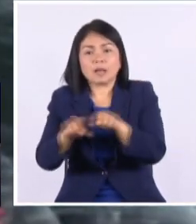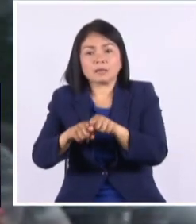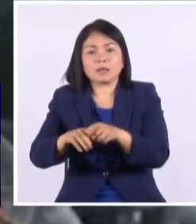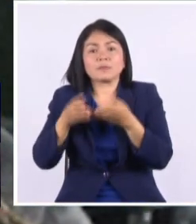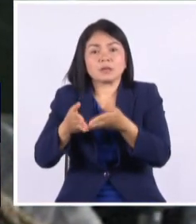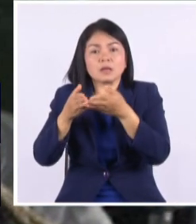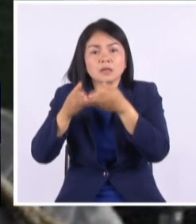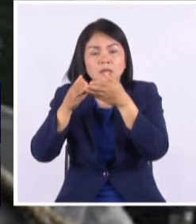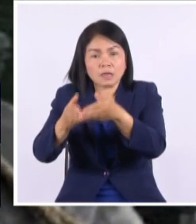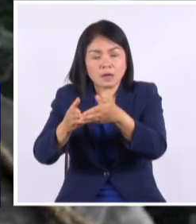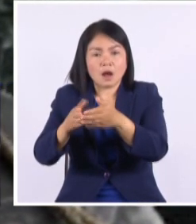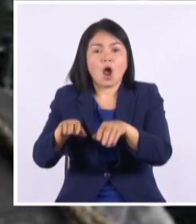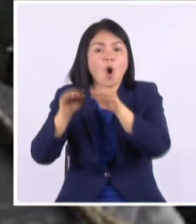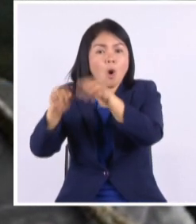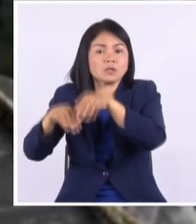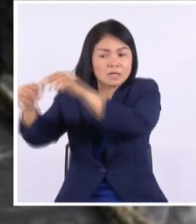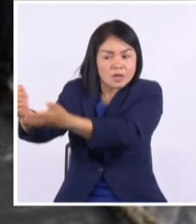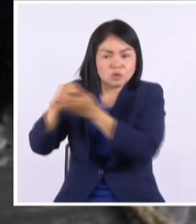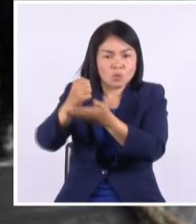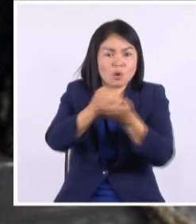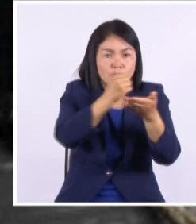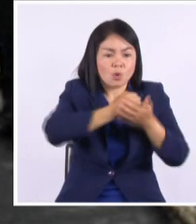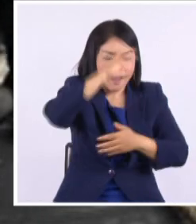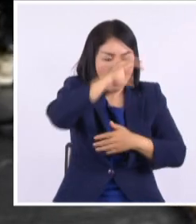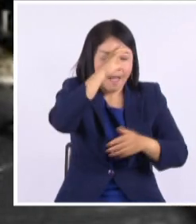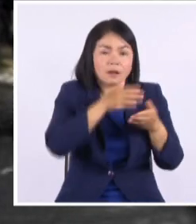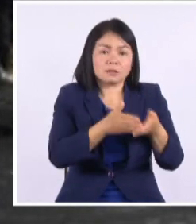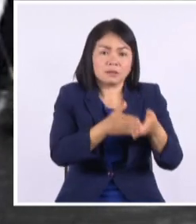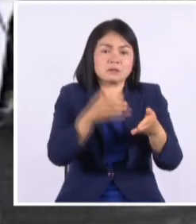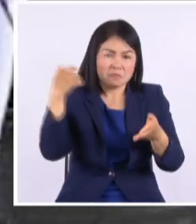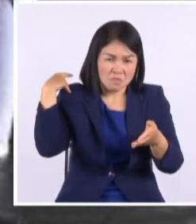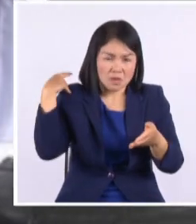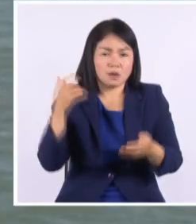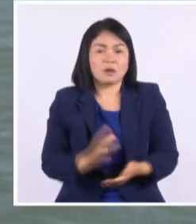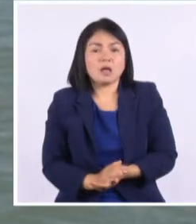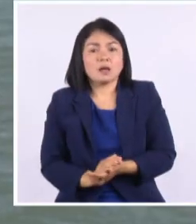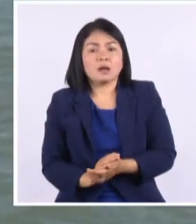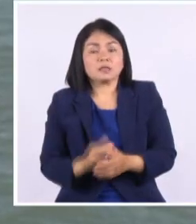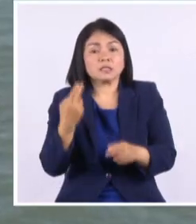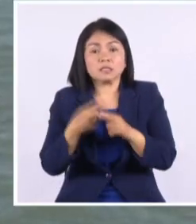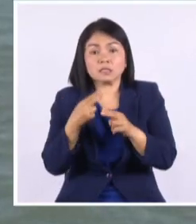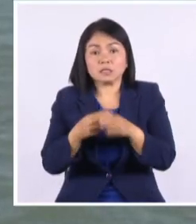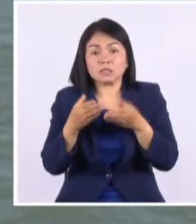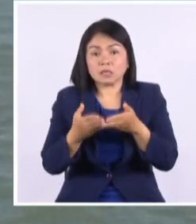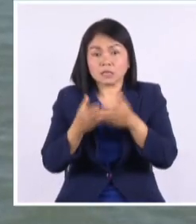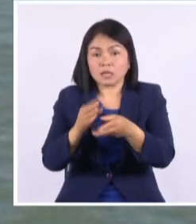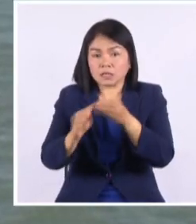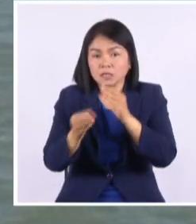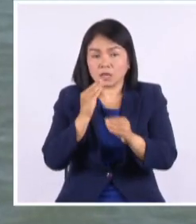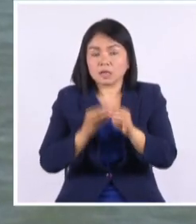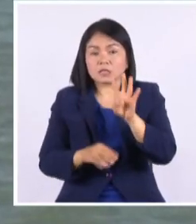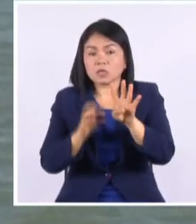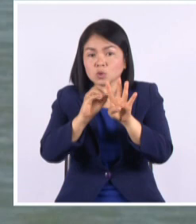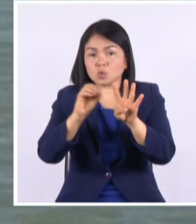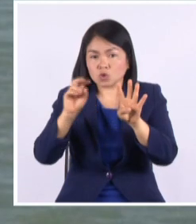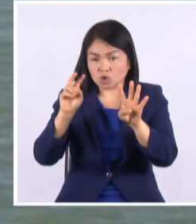น้ำนะครับให้มาช่วยสนับสนุนในภารกิจค้นหาเรือดำนี้และเรามีกับชื่อว่านังการา 402ซอยในเจอมัน